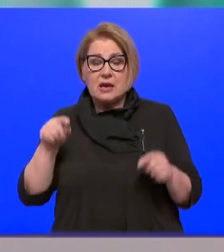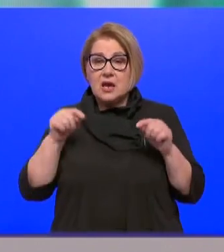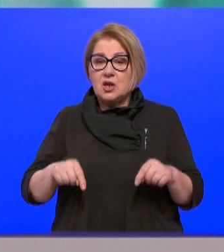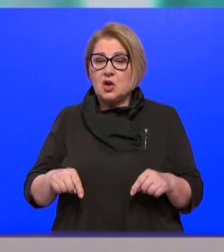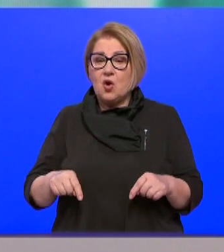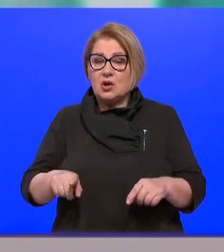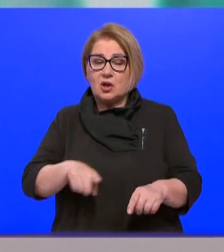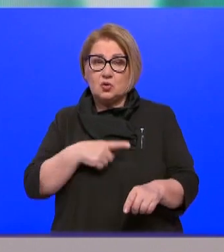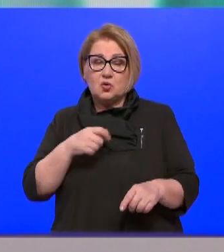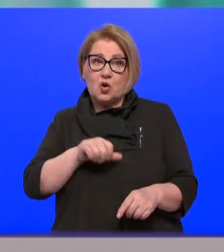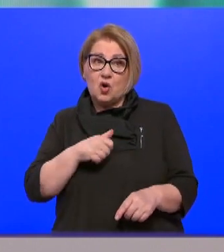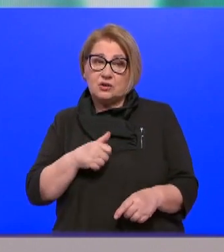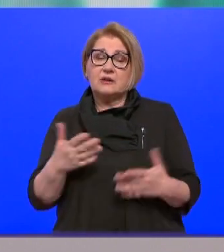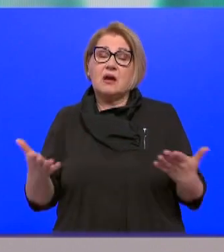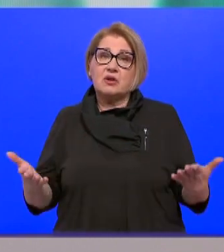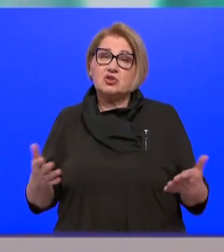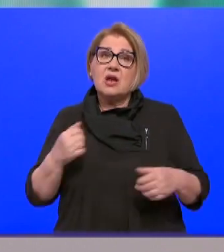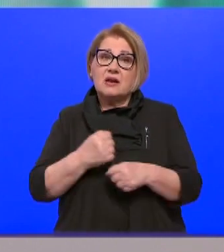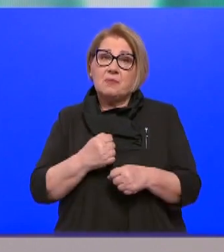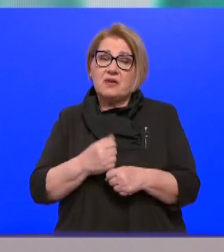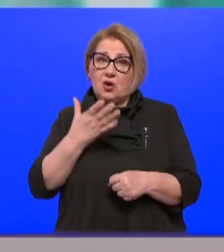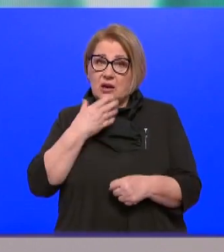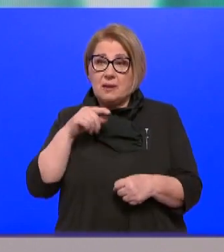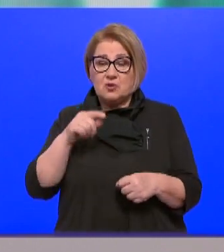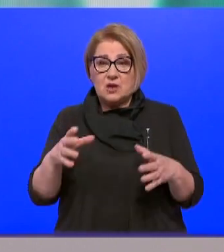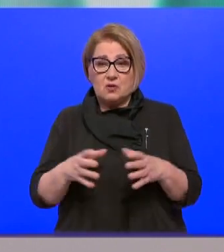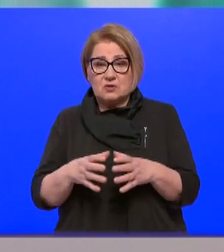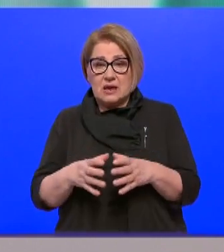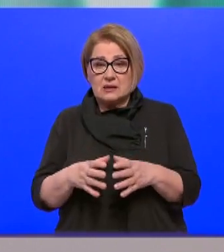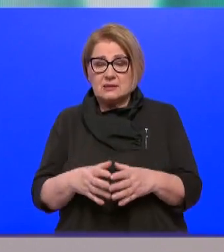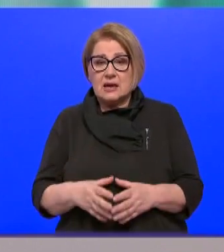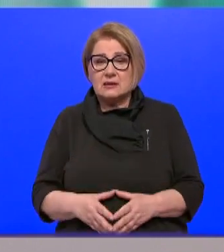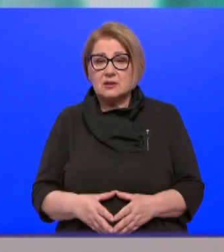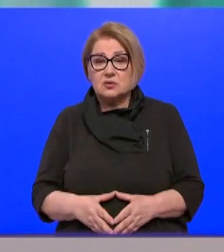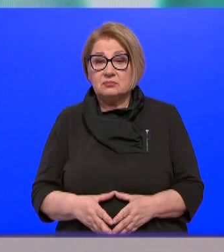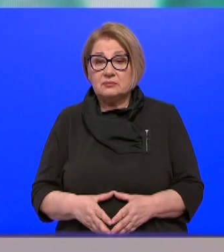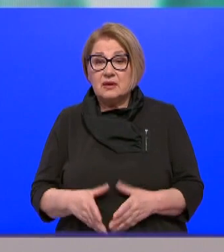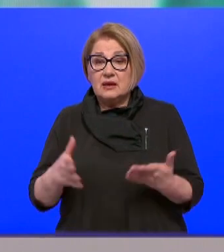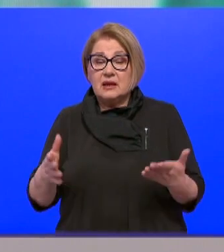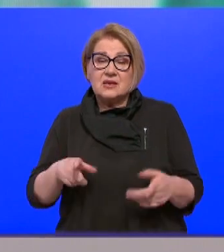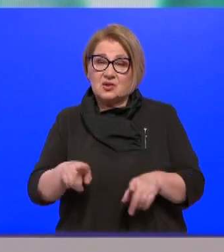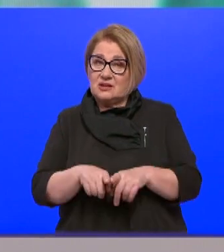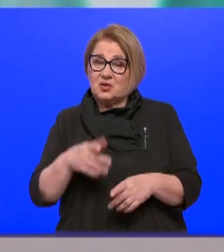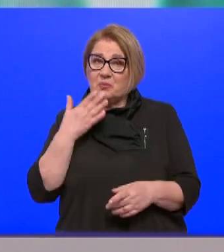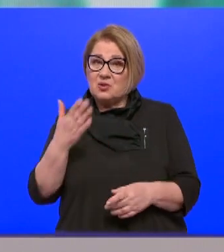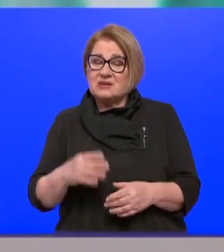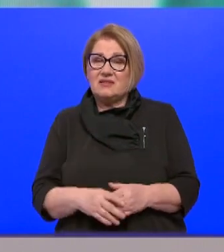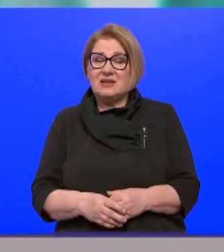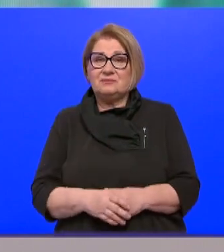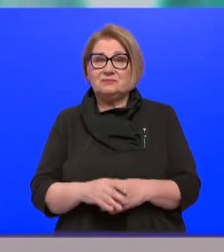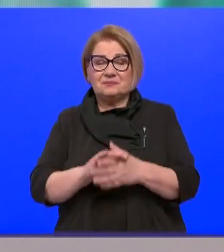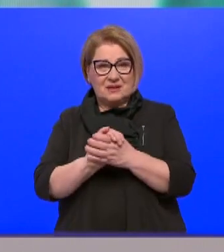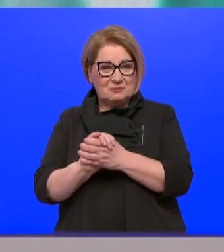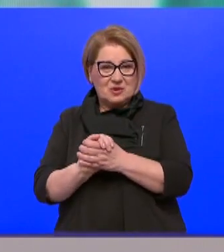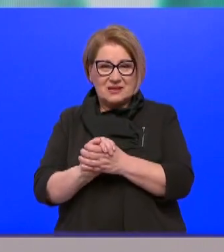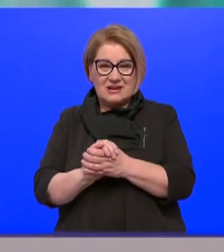i dan danas puno toga lijepoga napravio za hrvatsku zajednicu i za laringektomirane osobe. I evo, ovim putem ga isto pozdravljam i